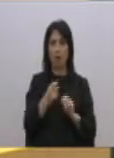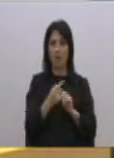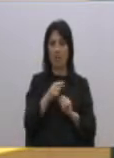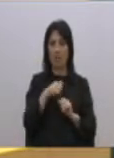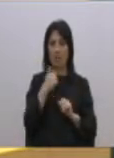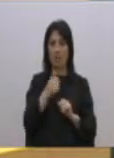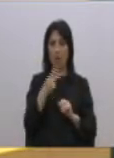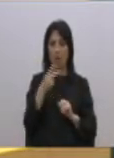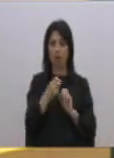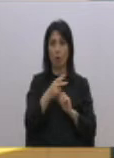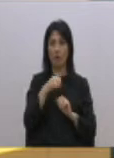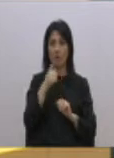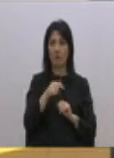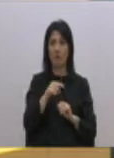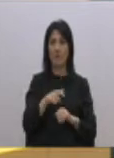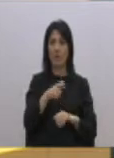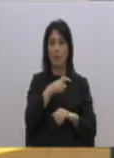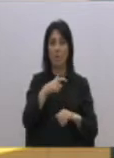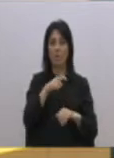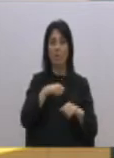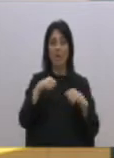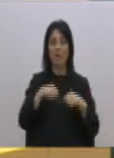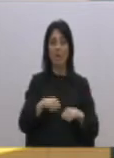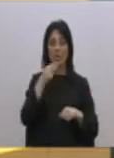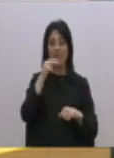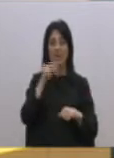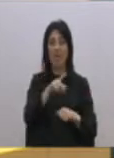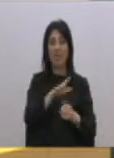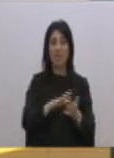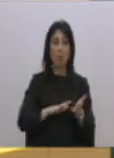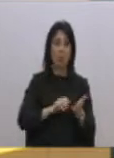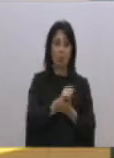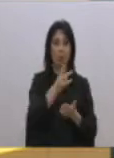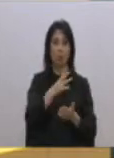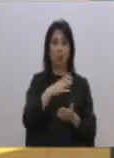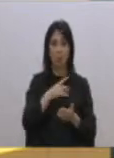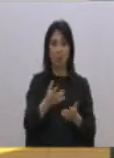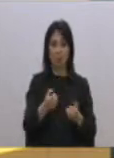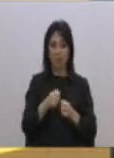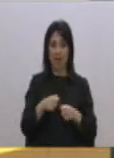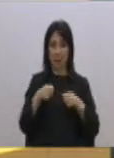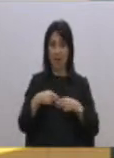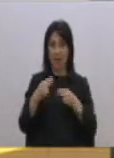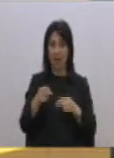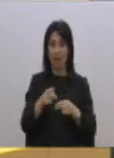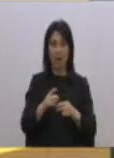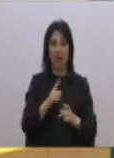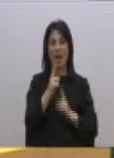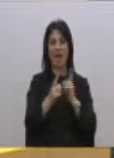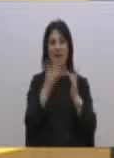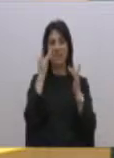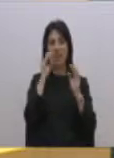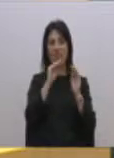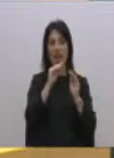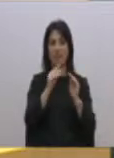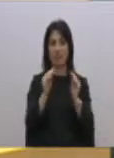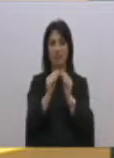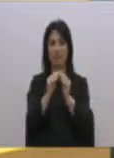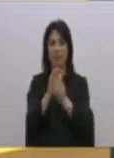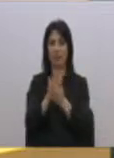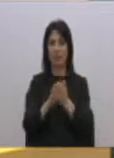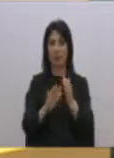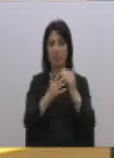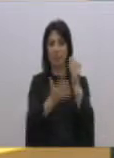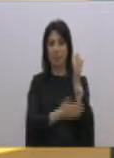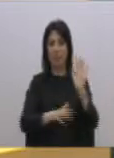stertmeci, da, oreta stormeci, mandat, i-am dana șaulebi, mi-a sistema, da, sangrevat miiget. Da, ara mi-si restaurații istuis. Da, ftebis